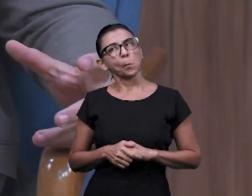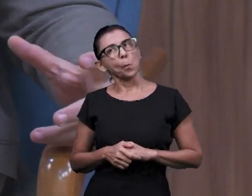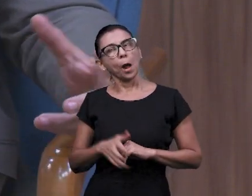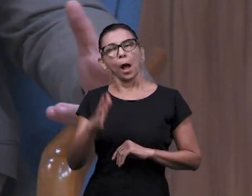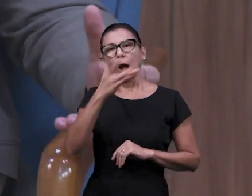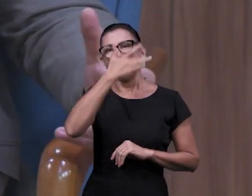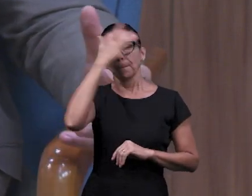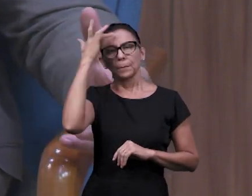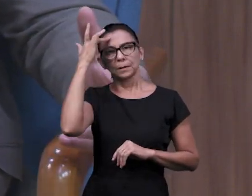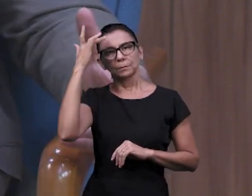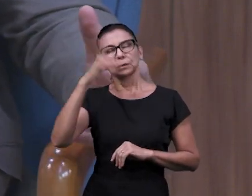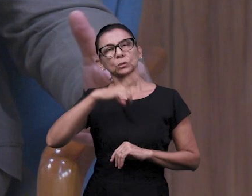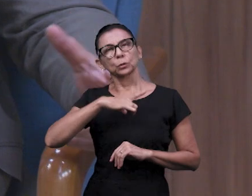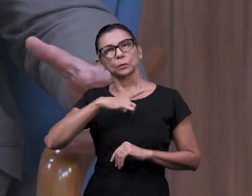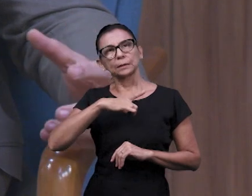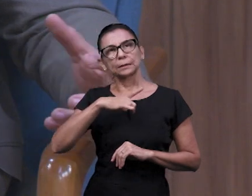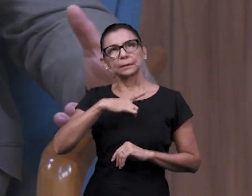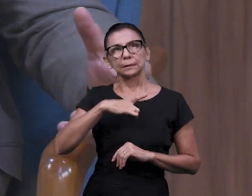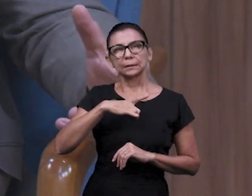et les personnes,